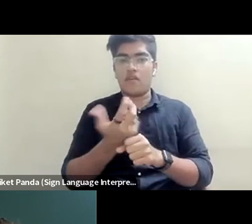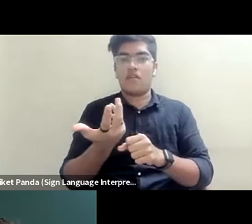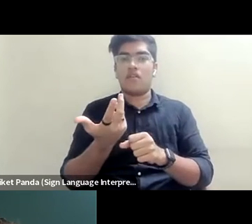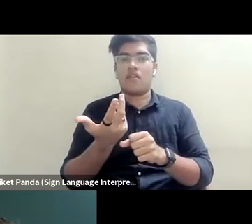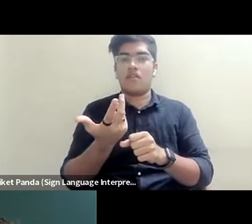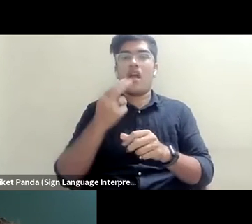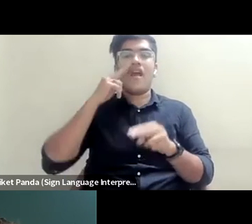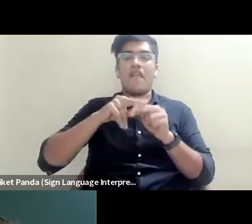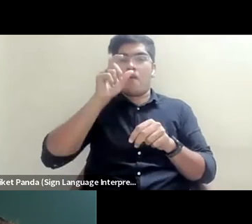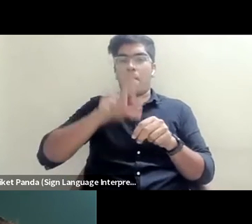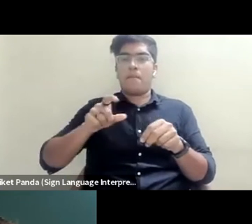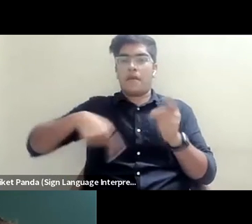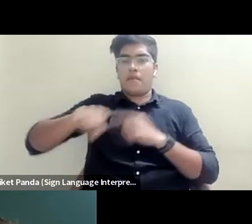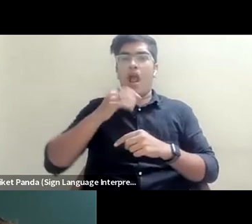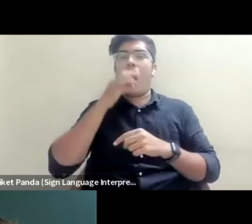मांगते हैं तो देते नहीं।